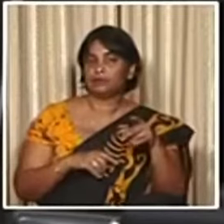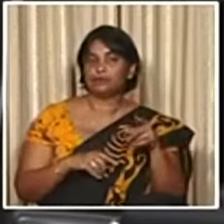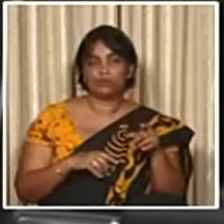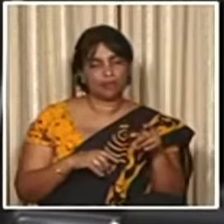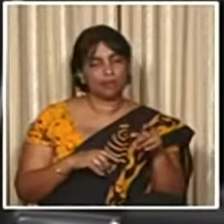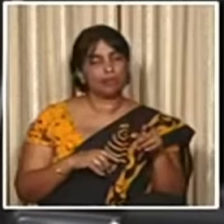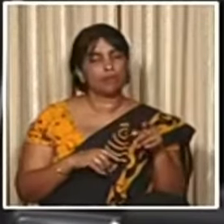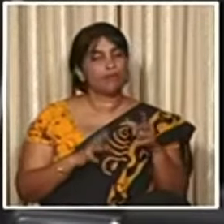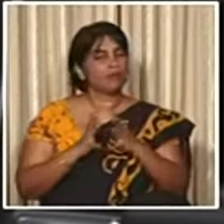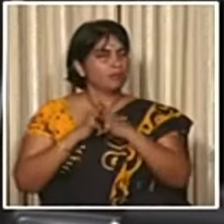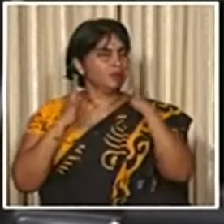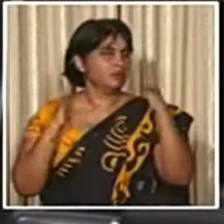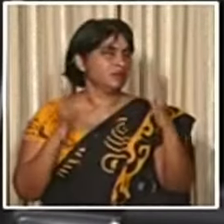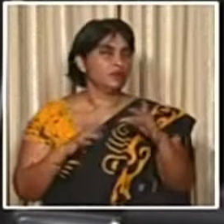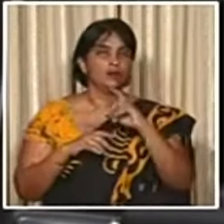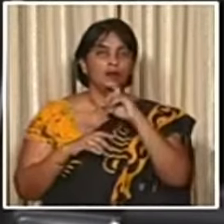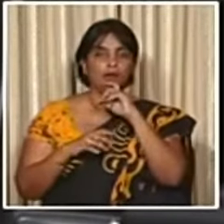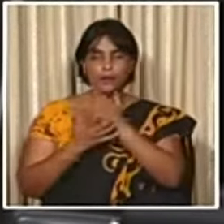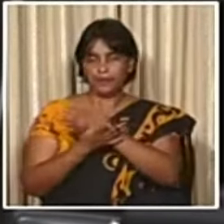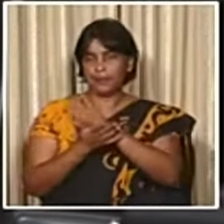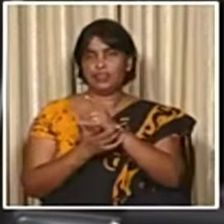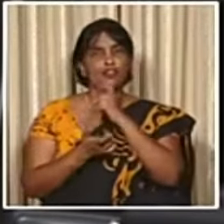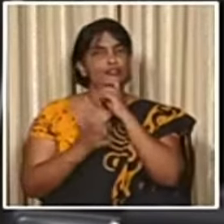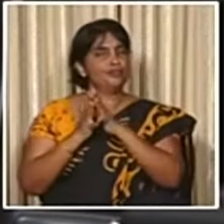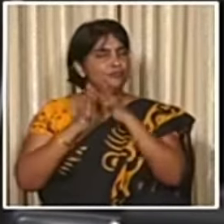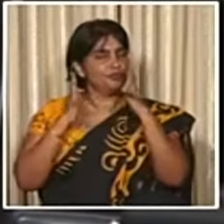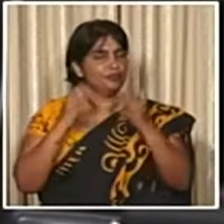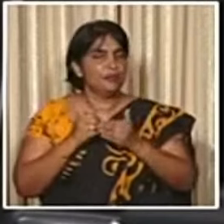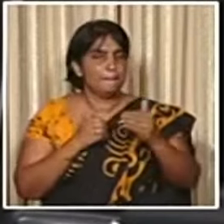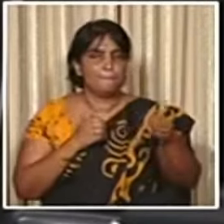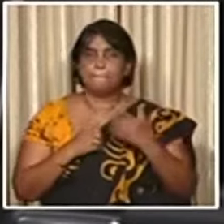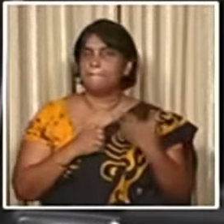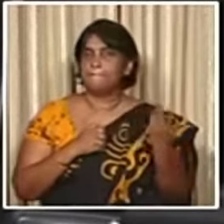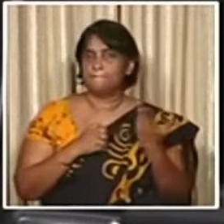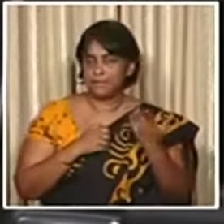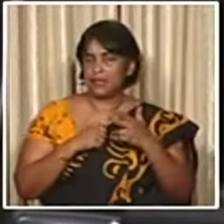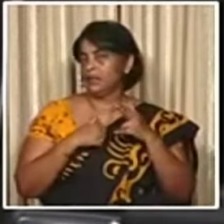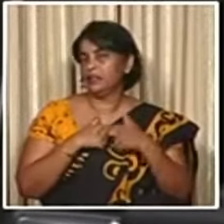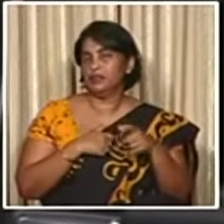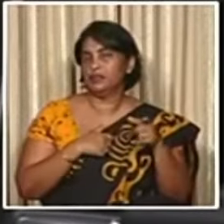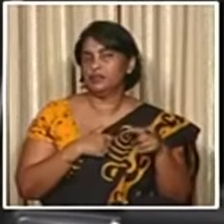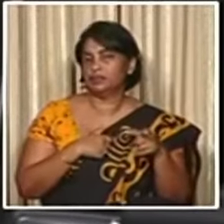වෙන්නේ. හුඟක් අධිකරණවල බෙදුන් නඩු ගොඩ ගැහිලා තියෙනවා ඉදිරියට යන්න බෑ. හේතුව